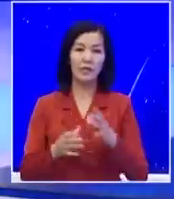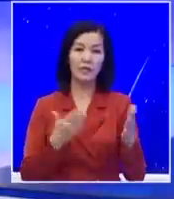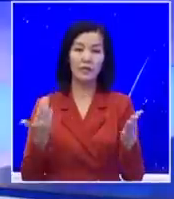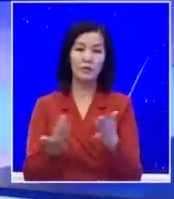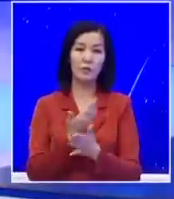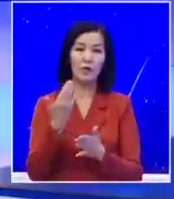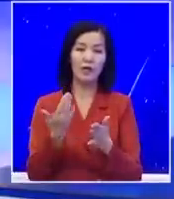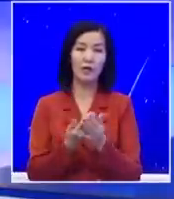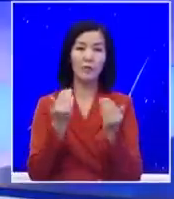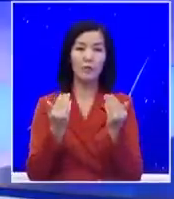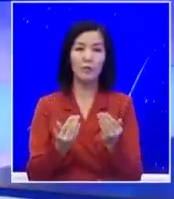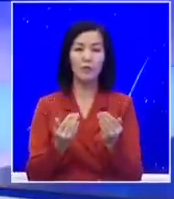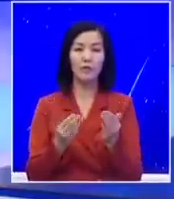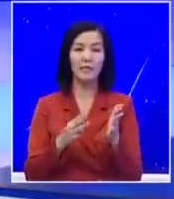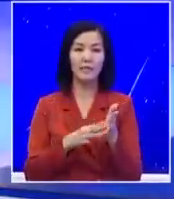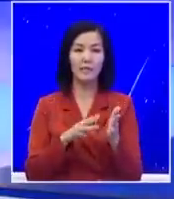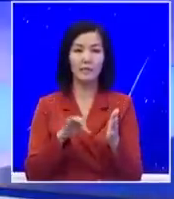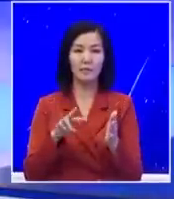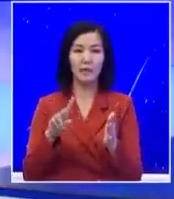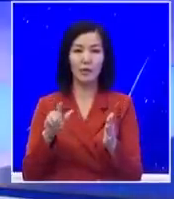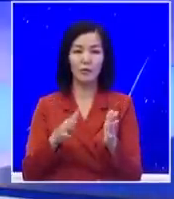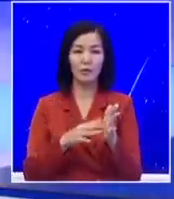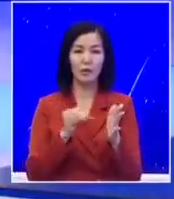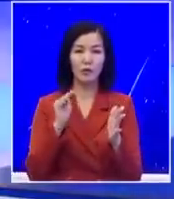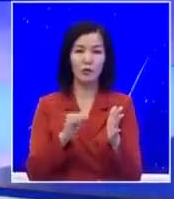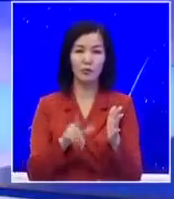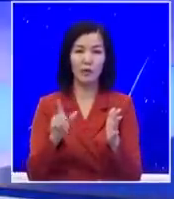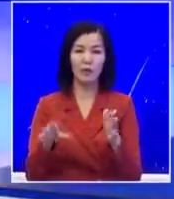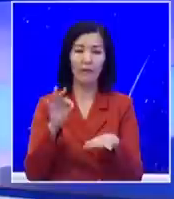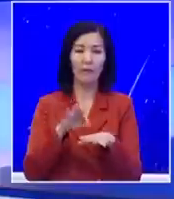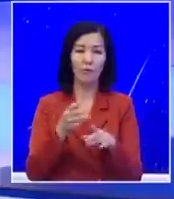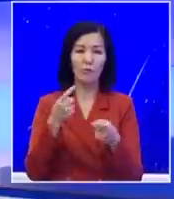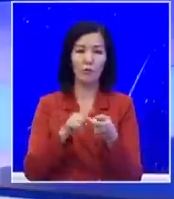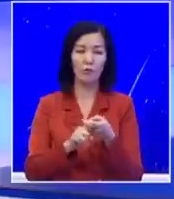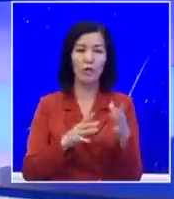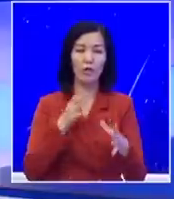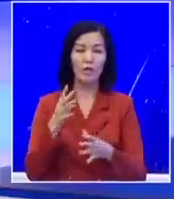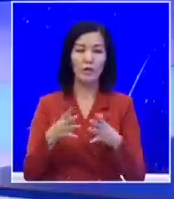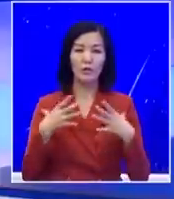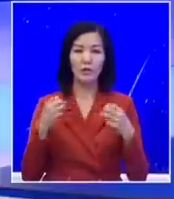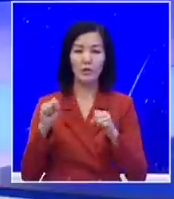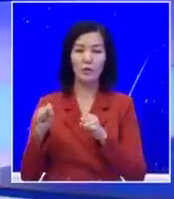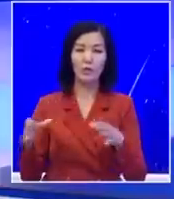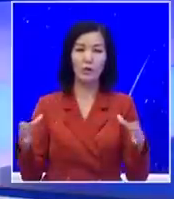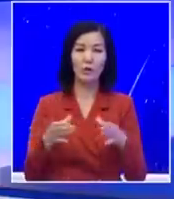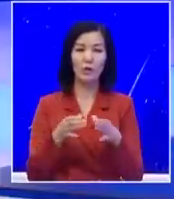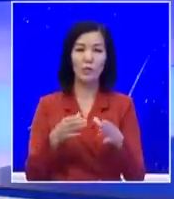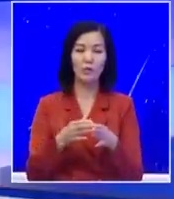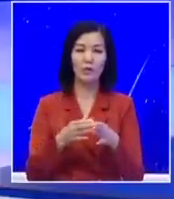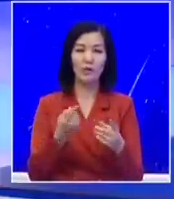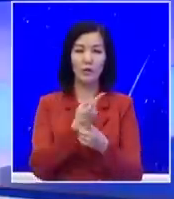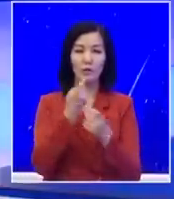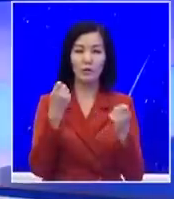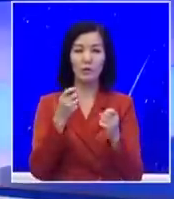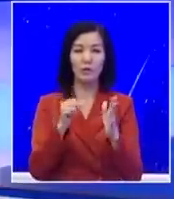Шартарапты шолы көтейік. Бүгінде әлемде 8 миллион 800-ден аса адам коронавирус шықтырған. Дүниежүлік денсаулық сақтау ұйымының көмегіне мәліметіне